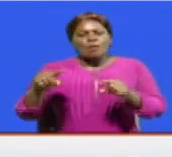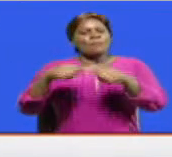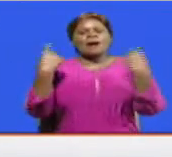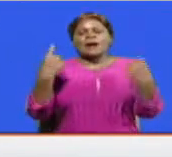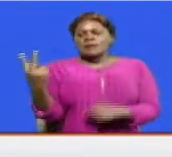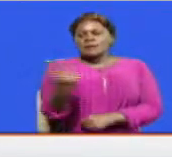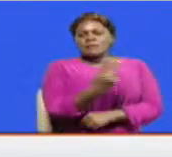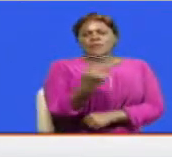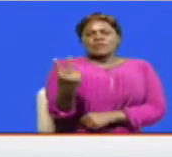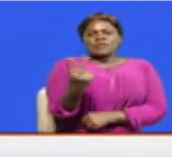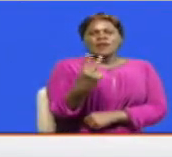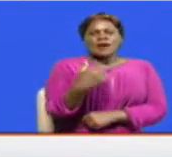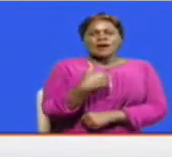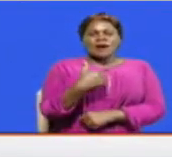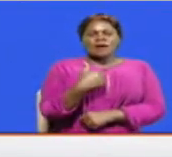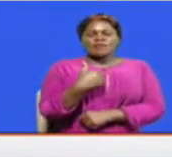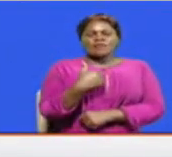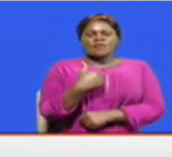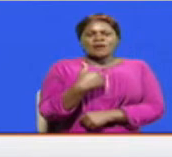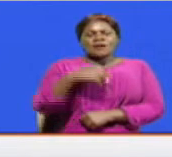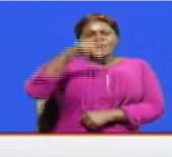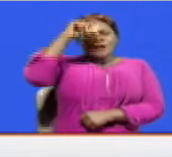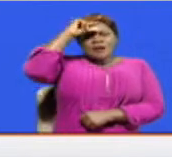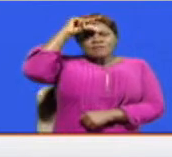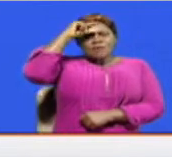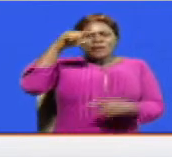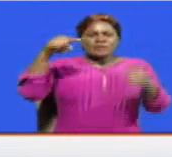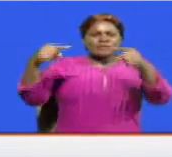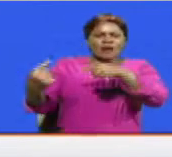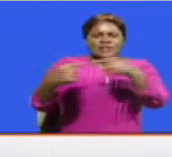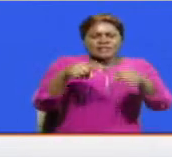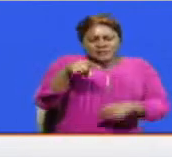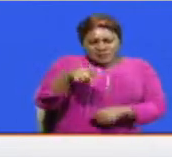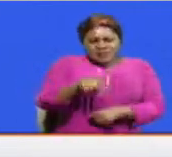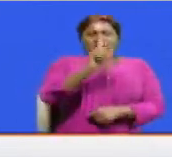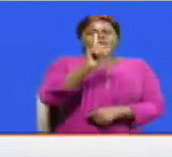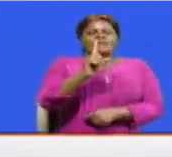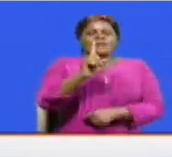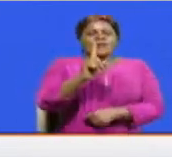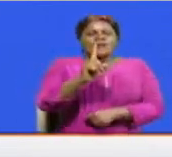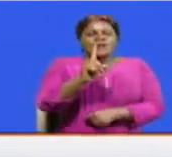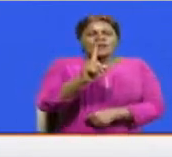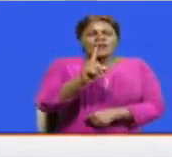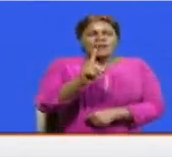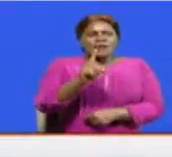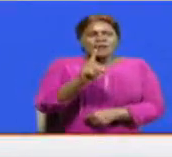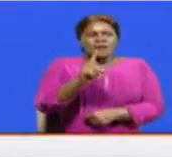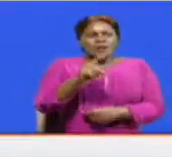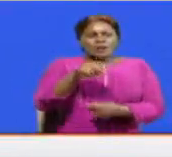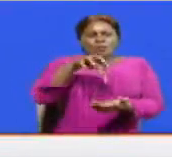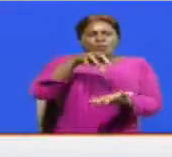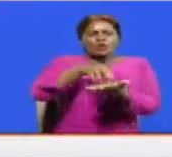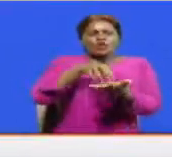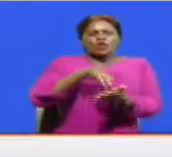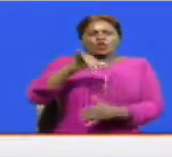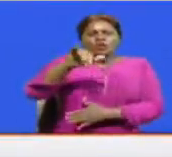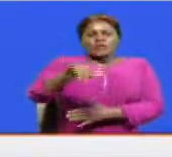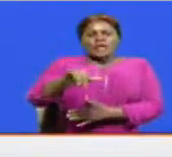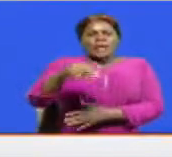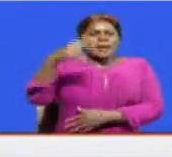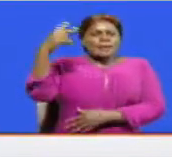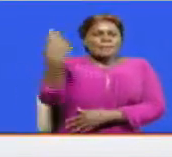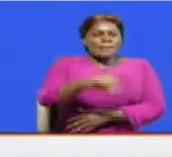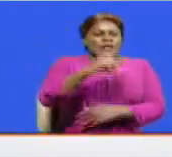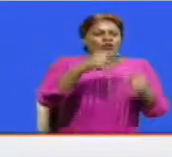conflict, because it's like a government fighting itself. Ochome alikihifadhi kiti chake baada ya kumbwaga